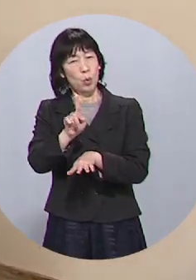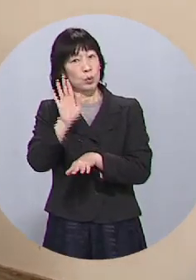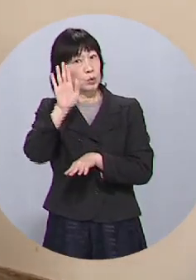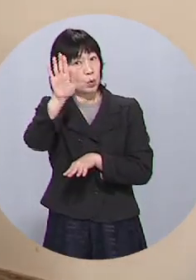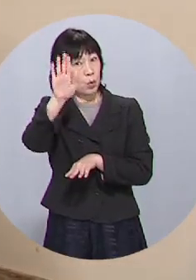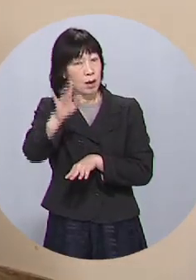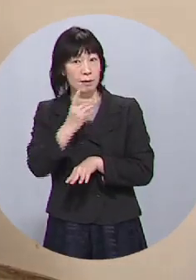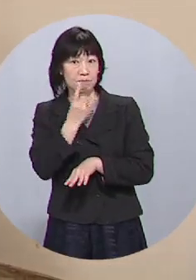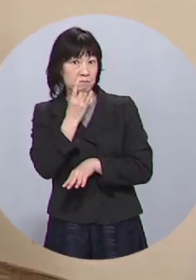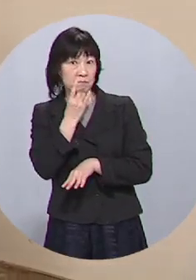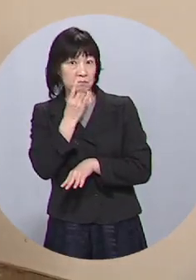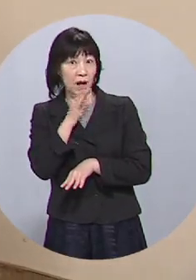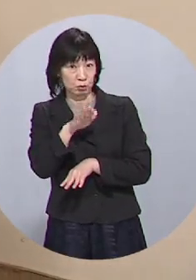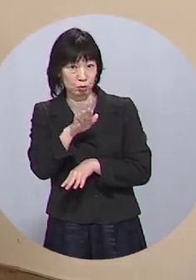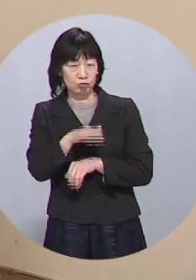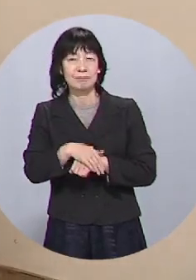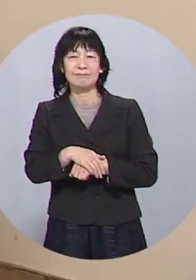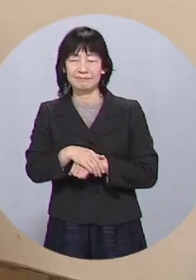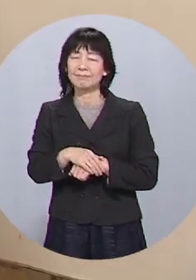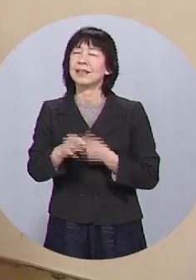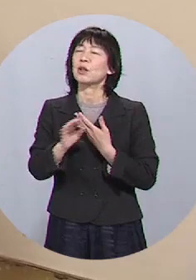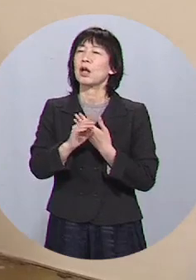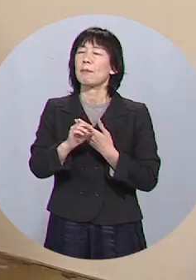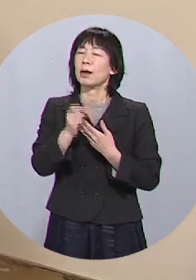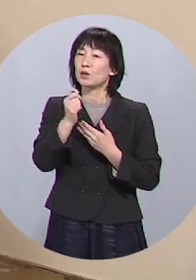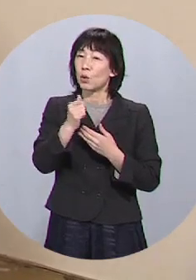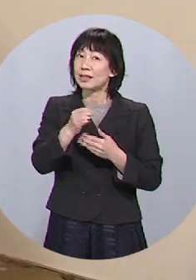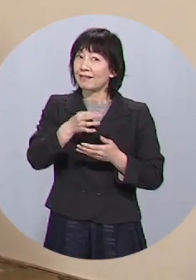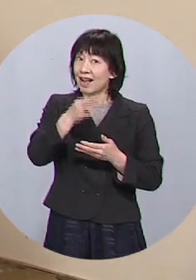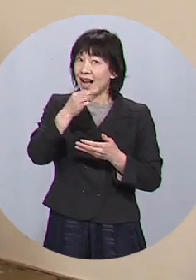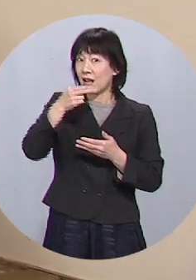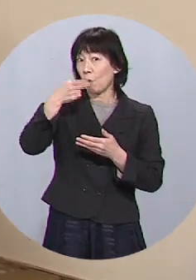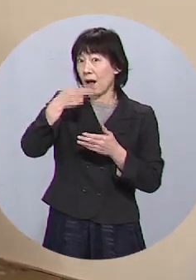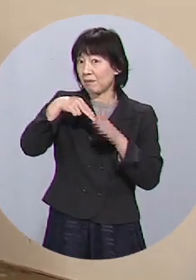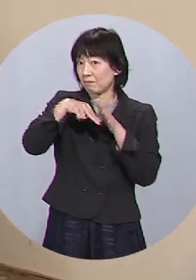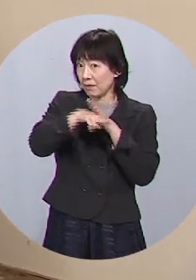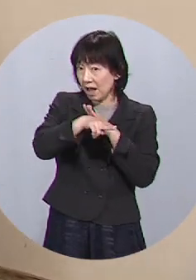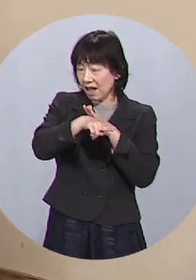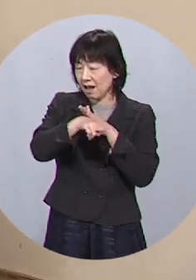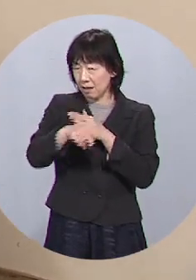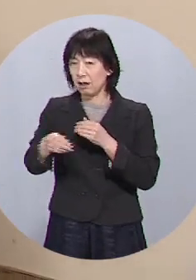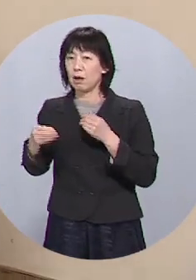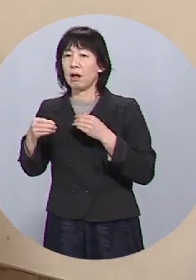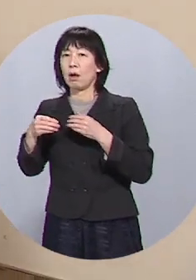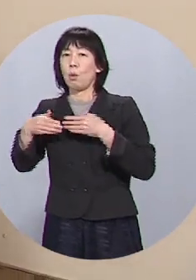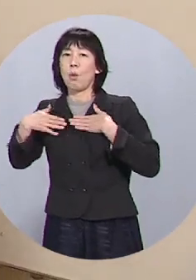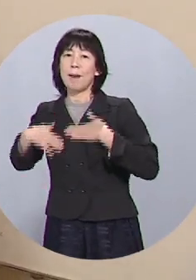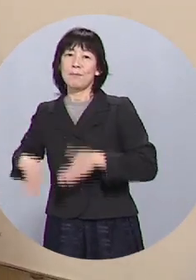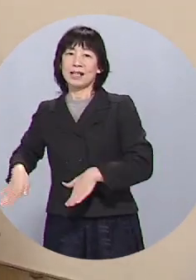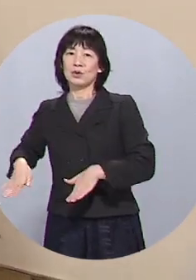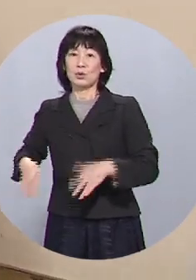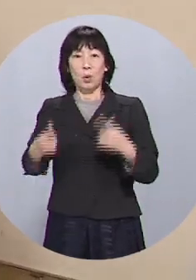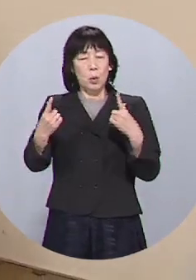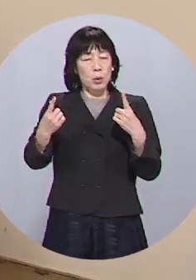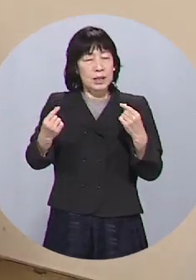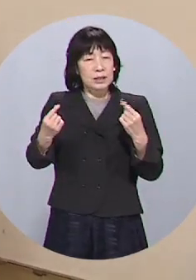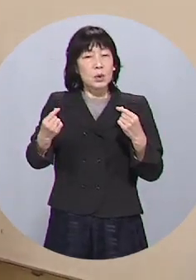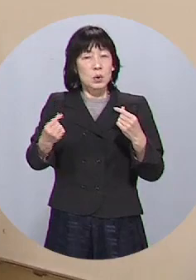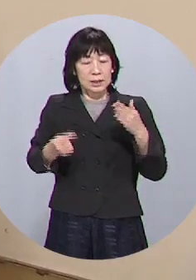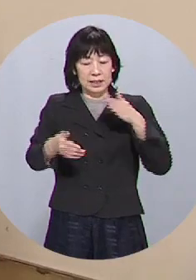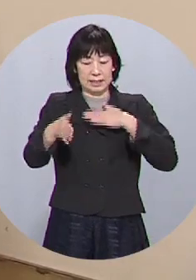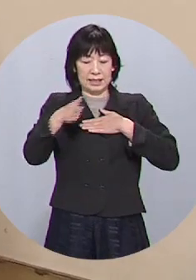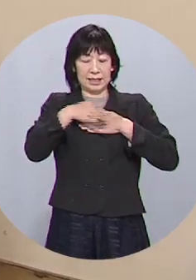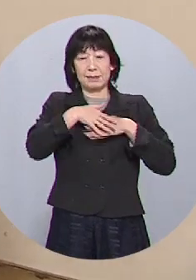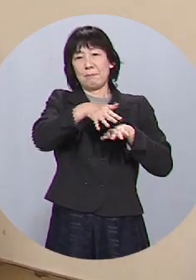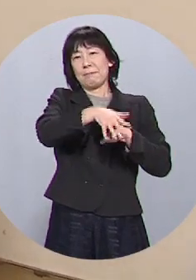ですか。 ちょっといいご飯を食べるときにちょっといいワンピースを着るぐらいの感覚で、うん、みんなが銘仙